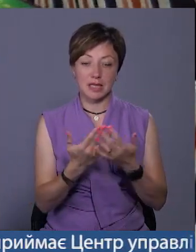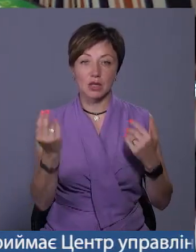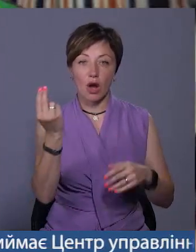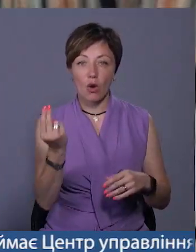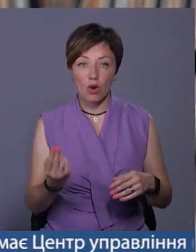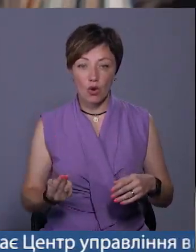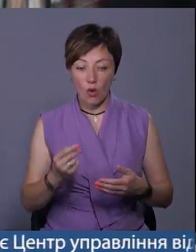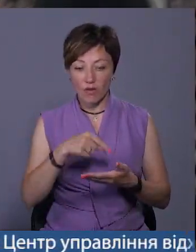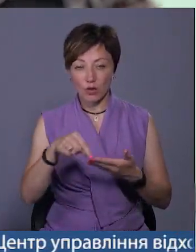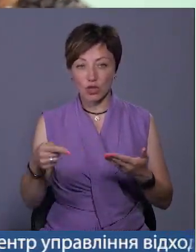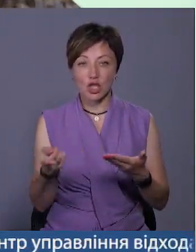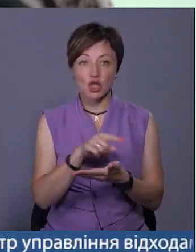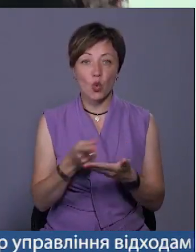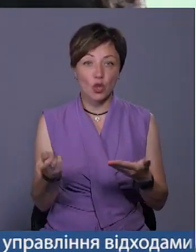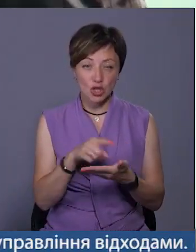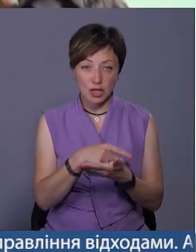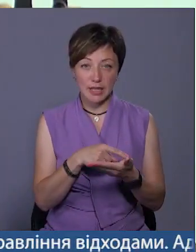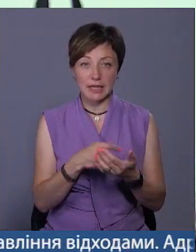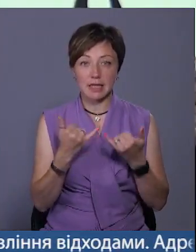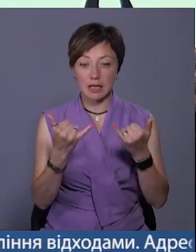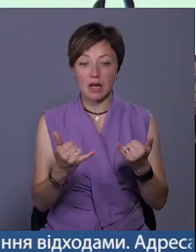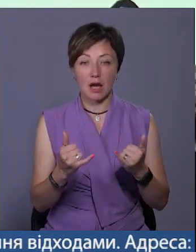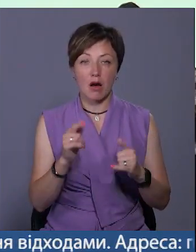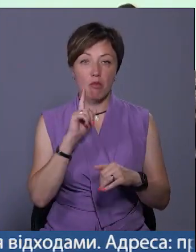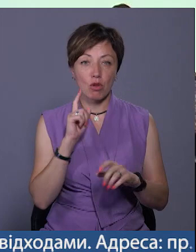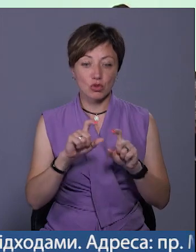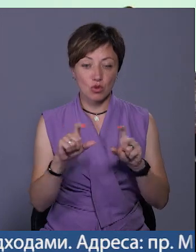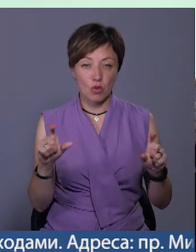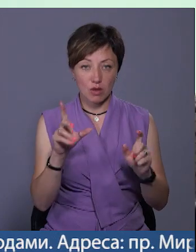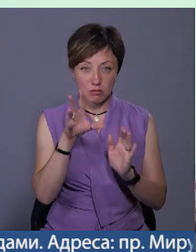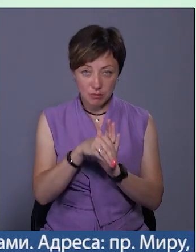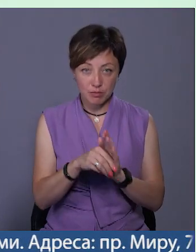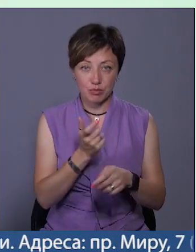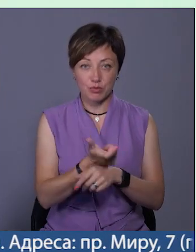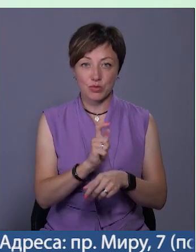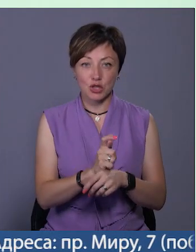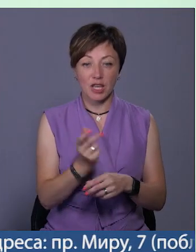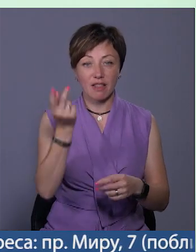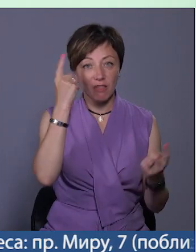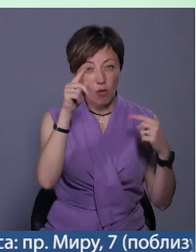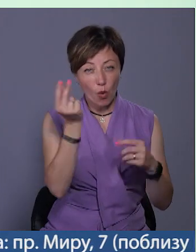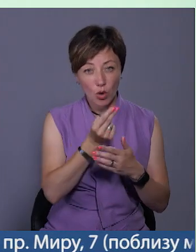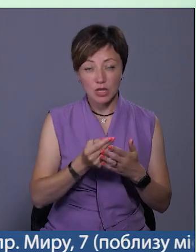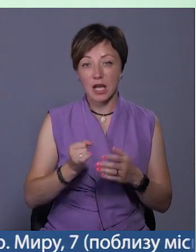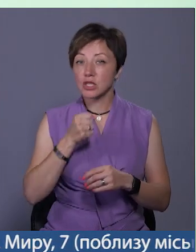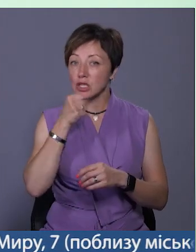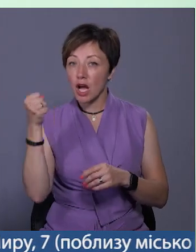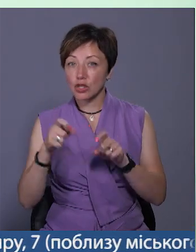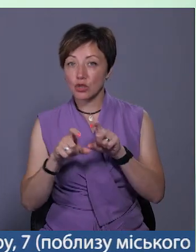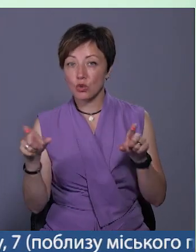різнокольорові ручки, також зошити. Для молодшої школи більше входить для творчості, а для